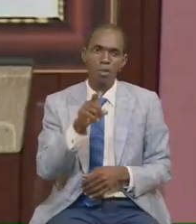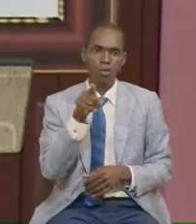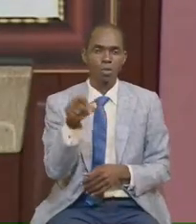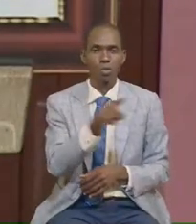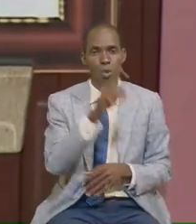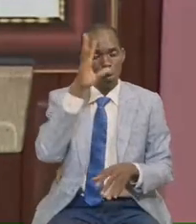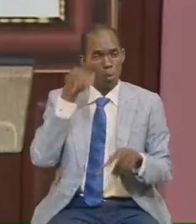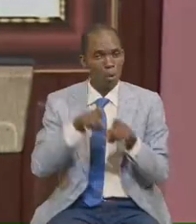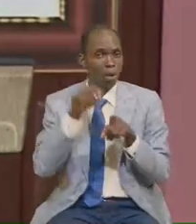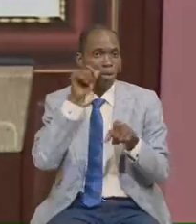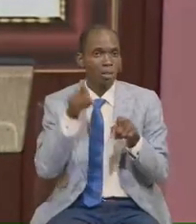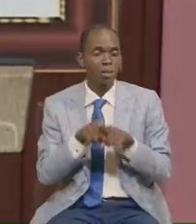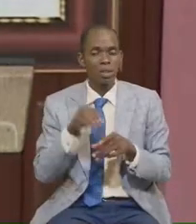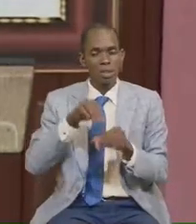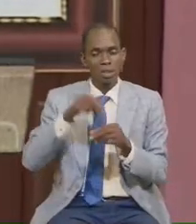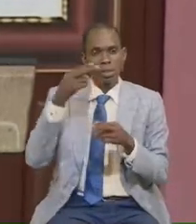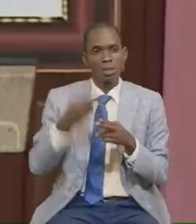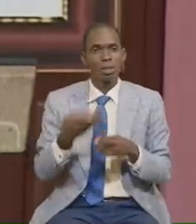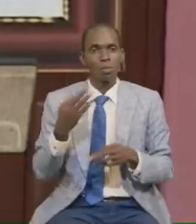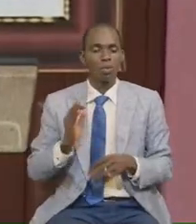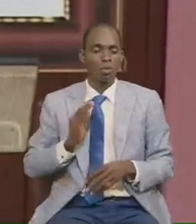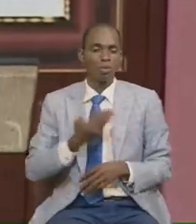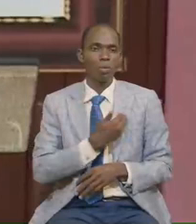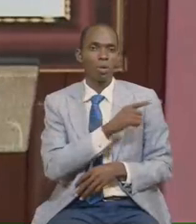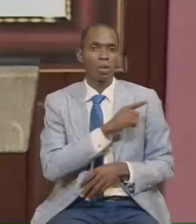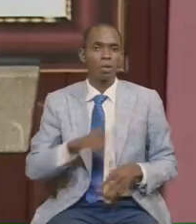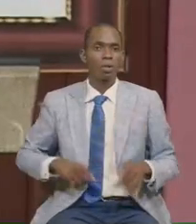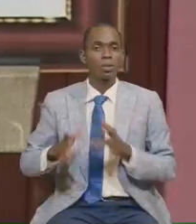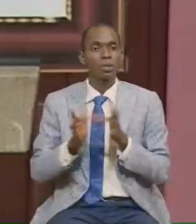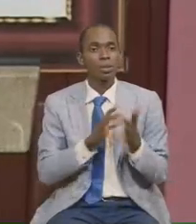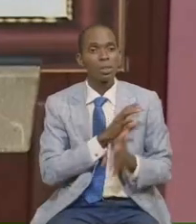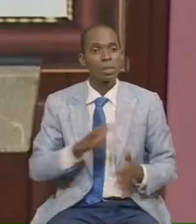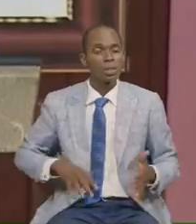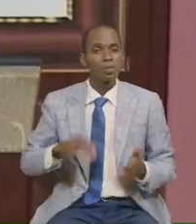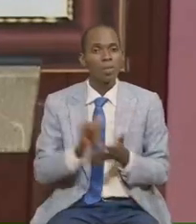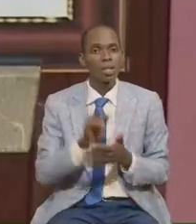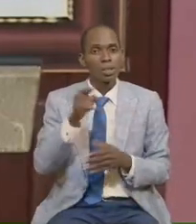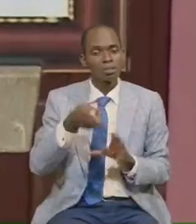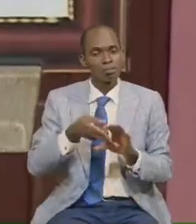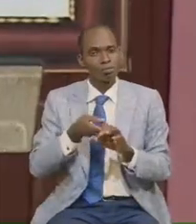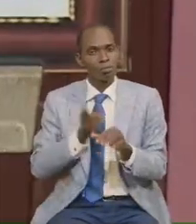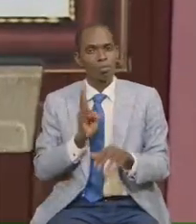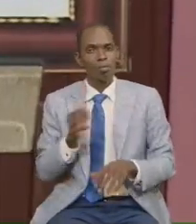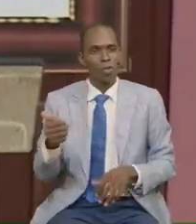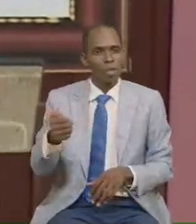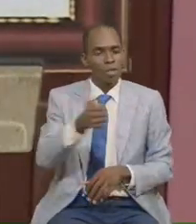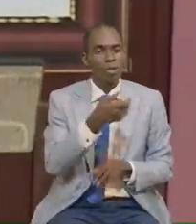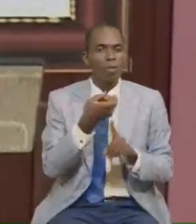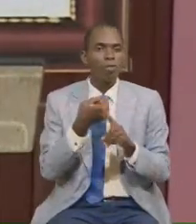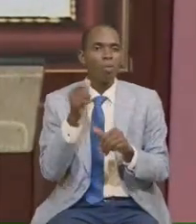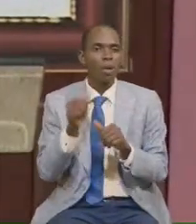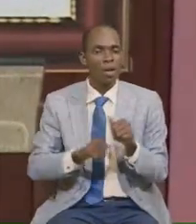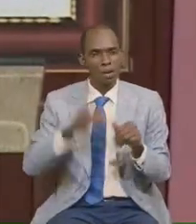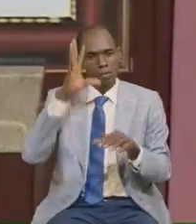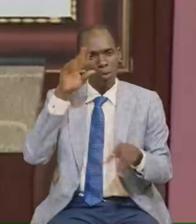Seigneur Jésus-Christ, de vous éloigner de tout frère qui